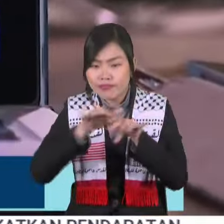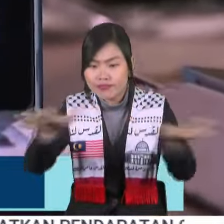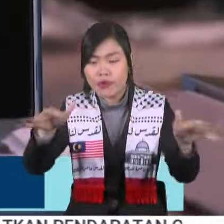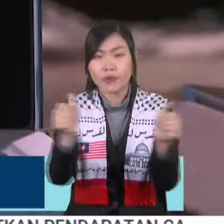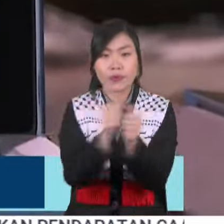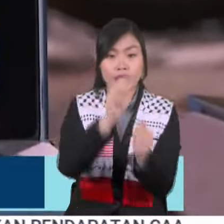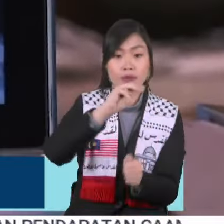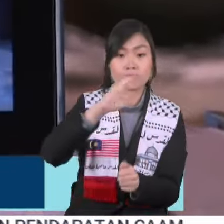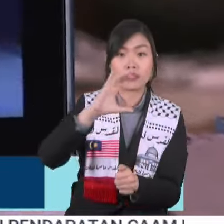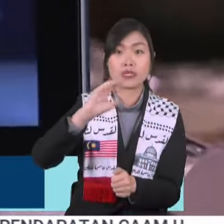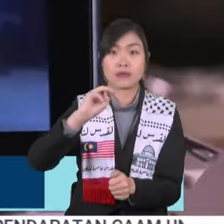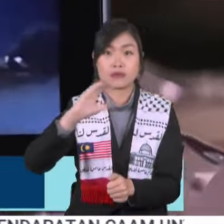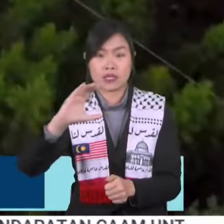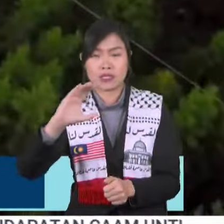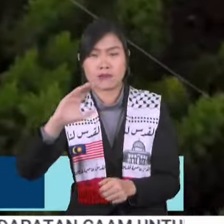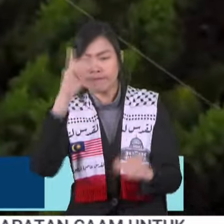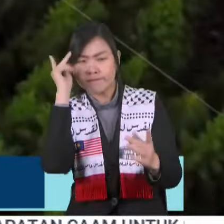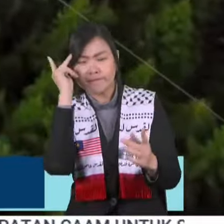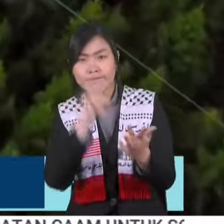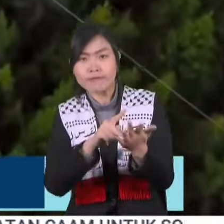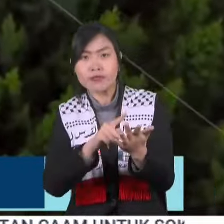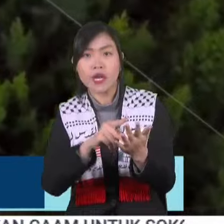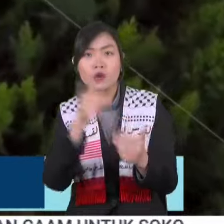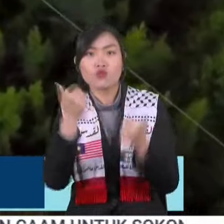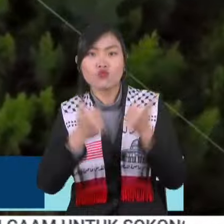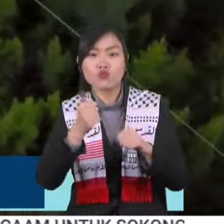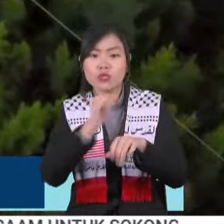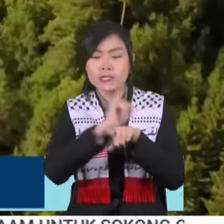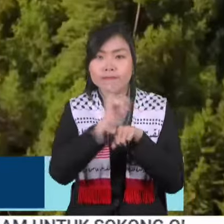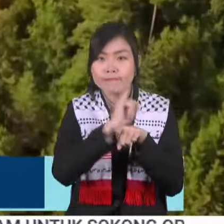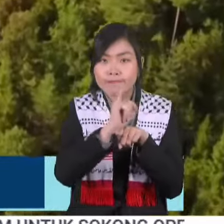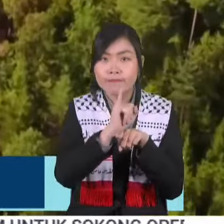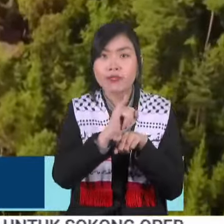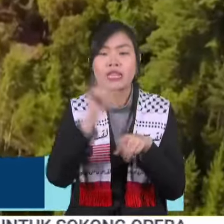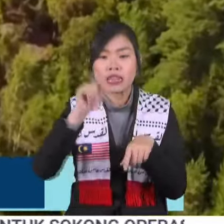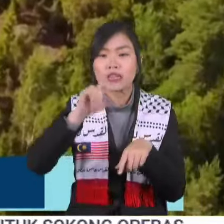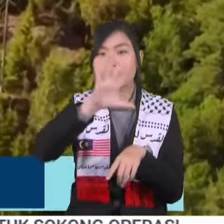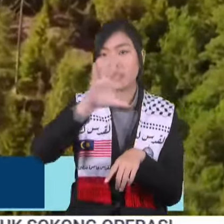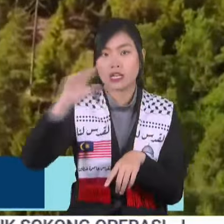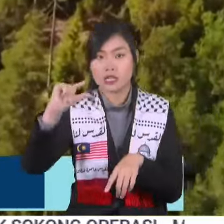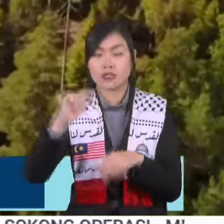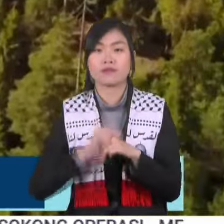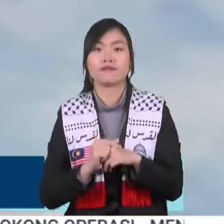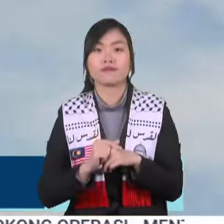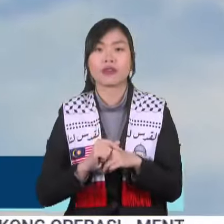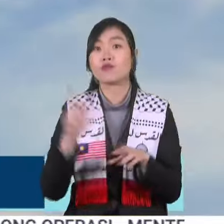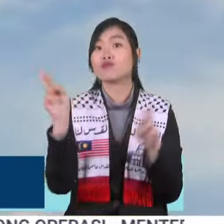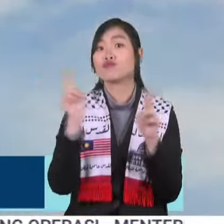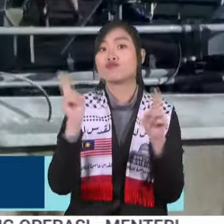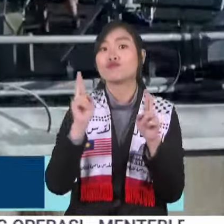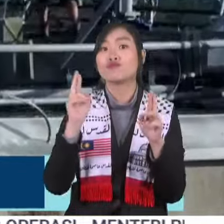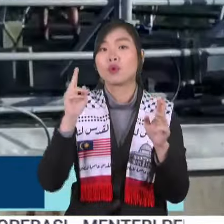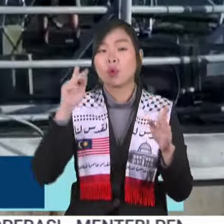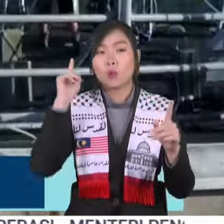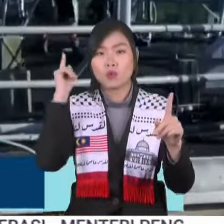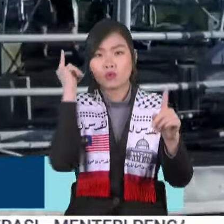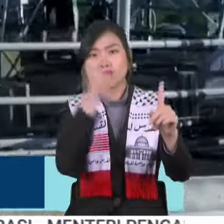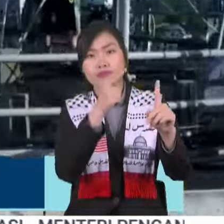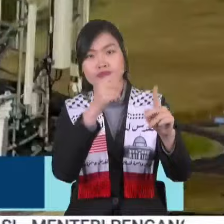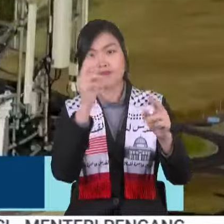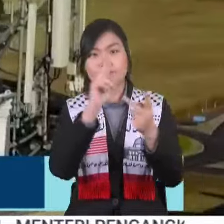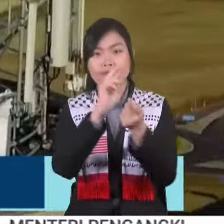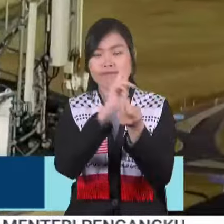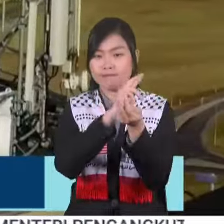bersama-sama MCMC bagi mengenal pasti industri yang memerlukan akses 5G sekaligus menyediakan negara ke arah revolusi